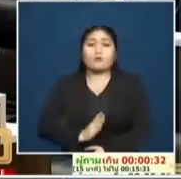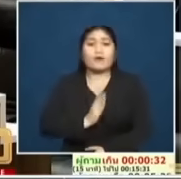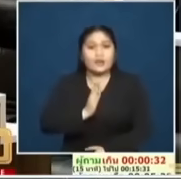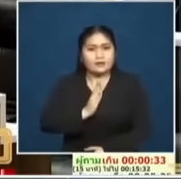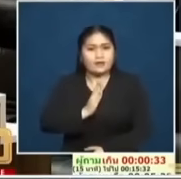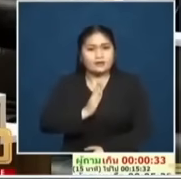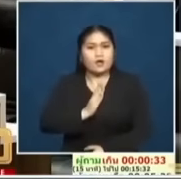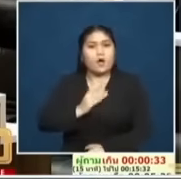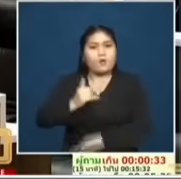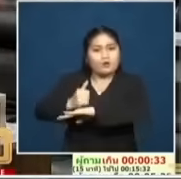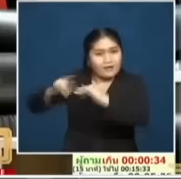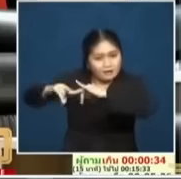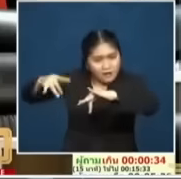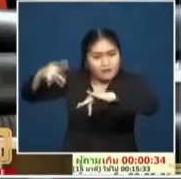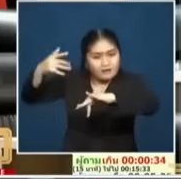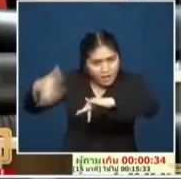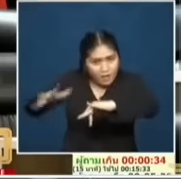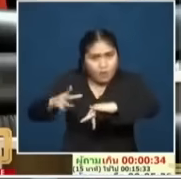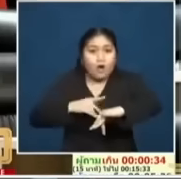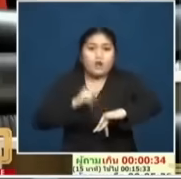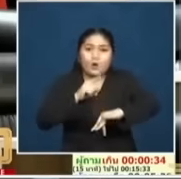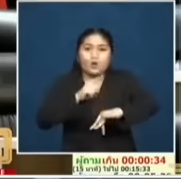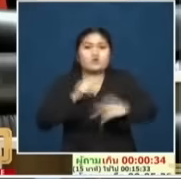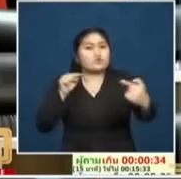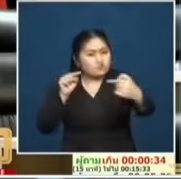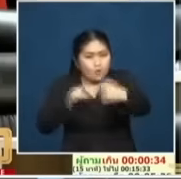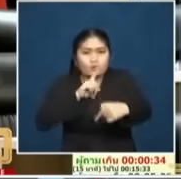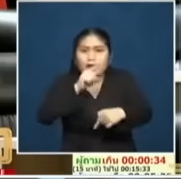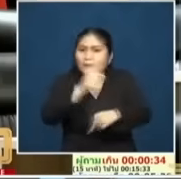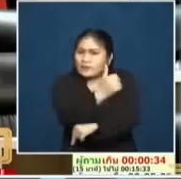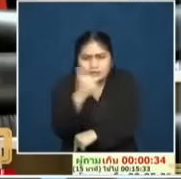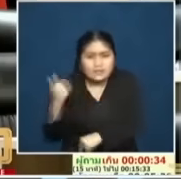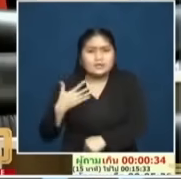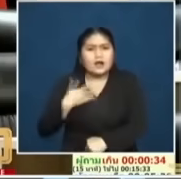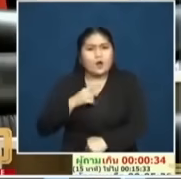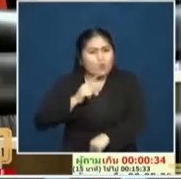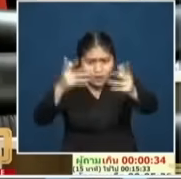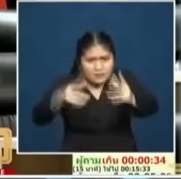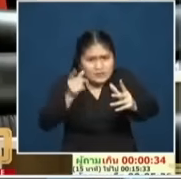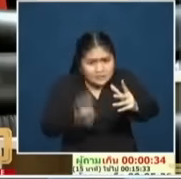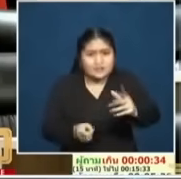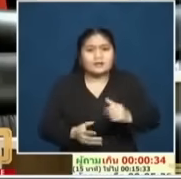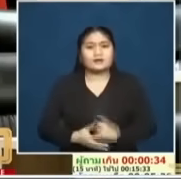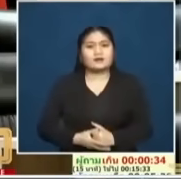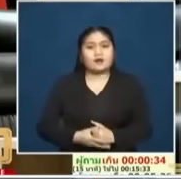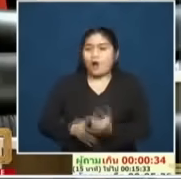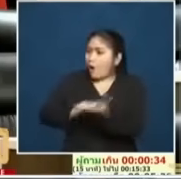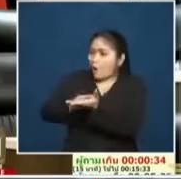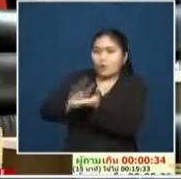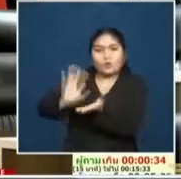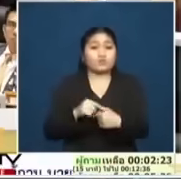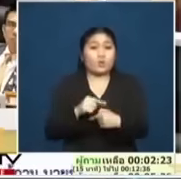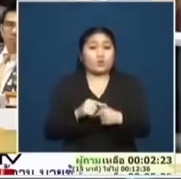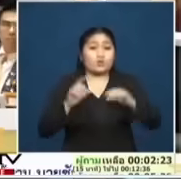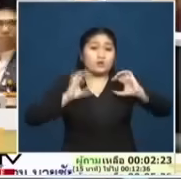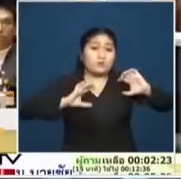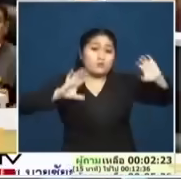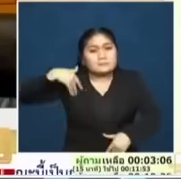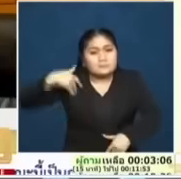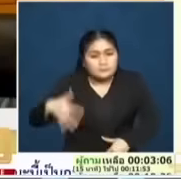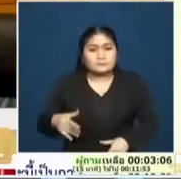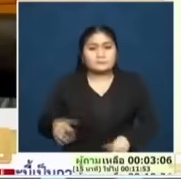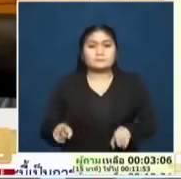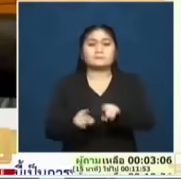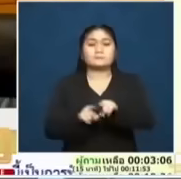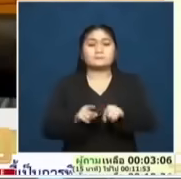ชามติพูดเรื่องแก้รัฐธรรมนูญก้าวไกลก็จะแตะหมวด1หมวด2ให้ได้คุณภูมิธรรมเนี่ยสอนมวยประเด็นแรกเนี่ยนะสอนมว